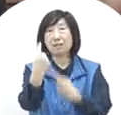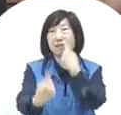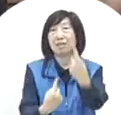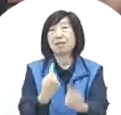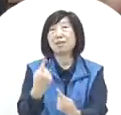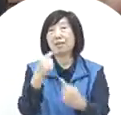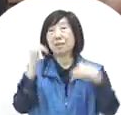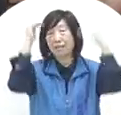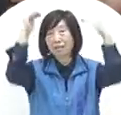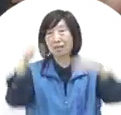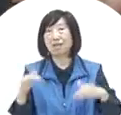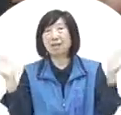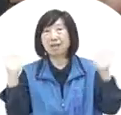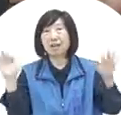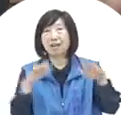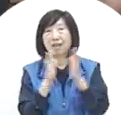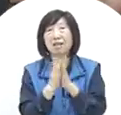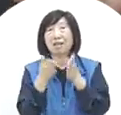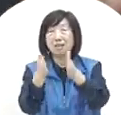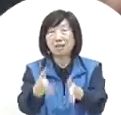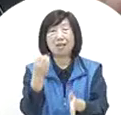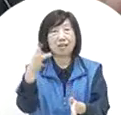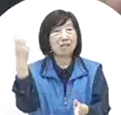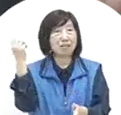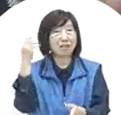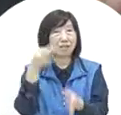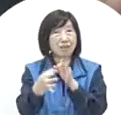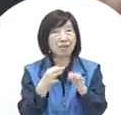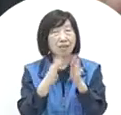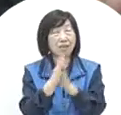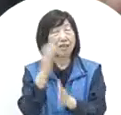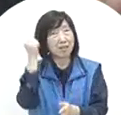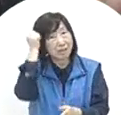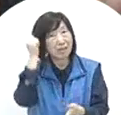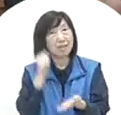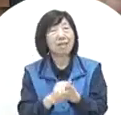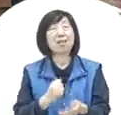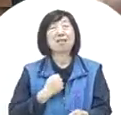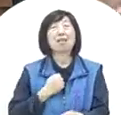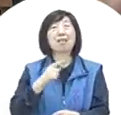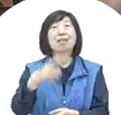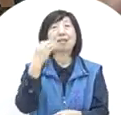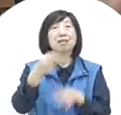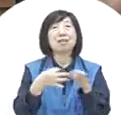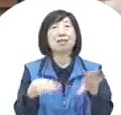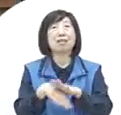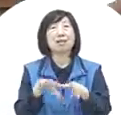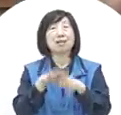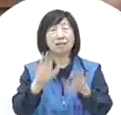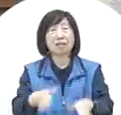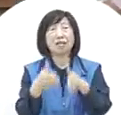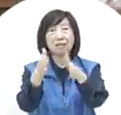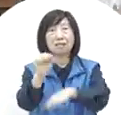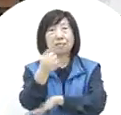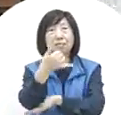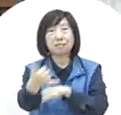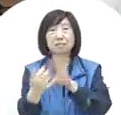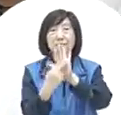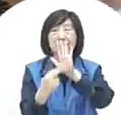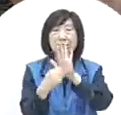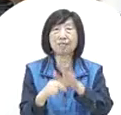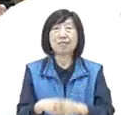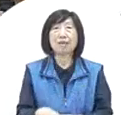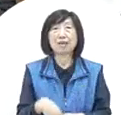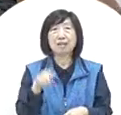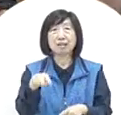友、小朋友都可以对新店留下深刻的印象。认识新店的文化， 跟议员好说明一下，其实这个也